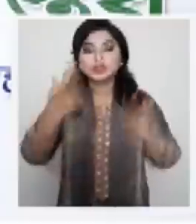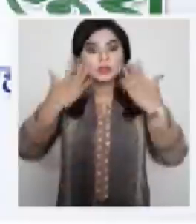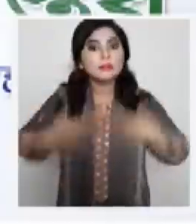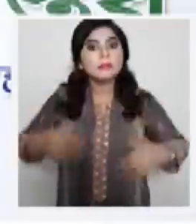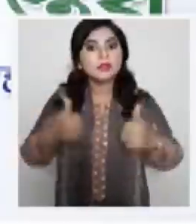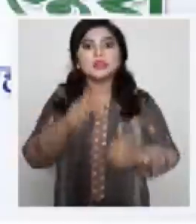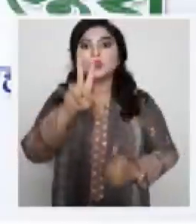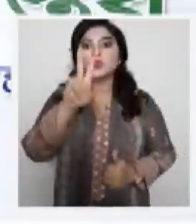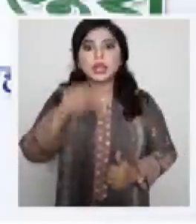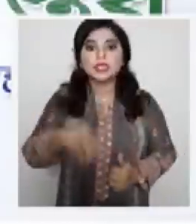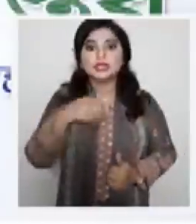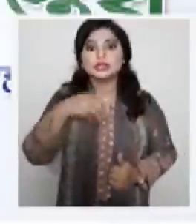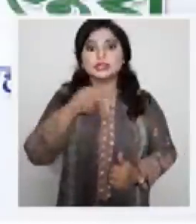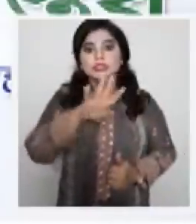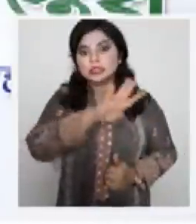22.44%।